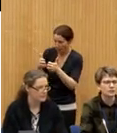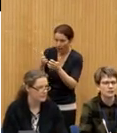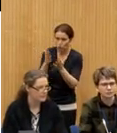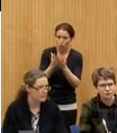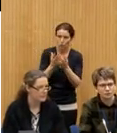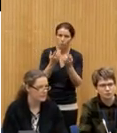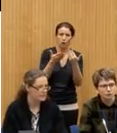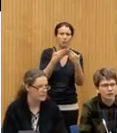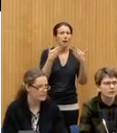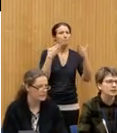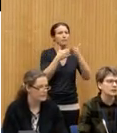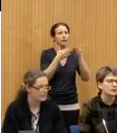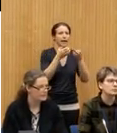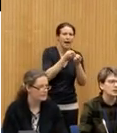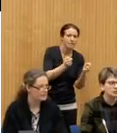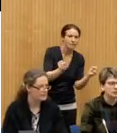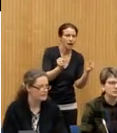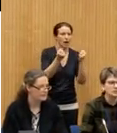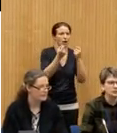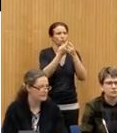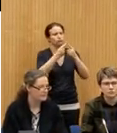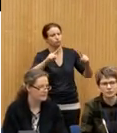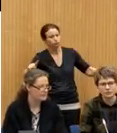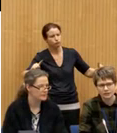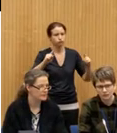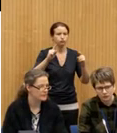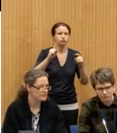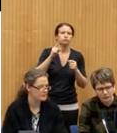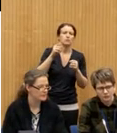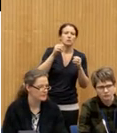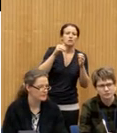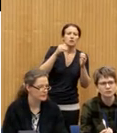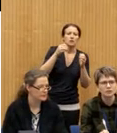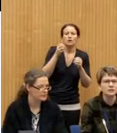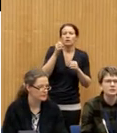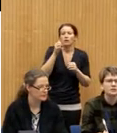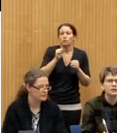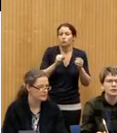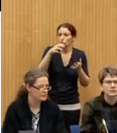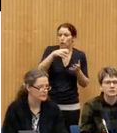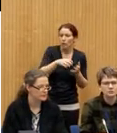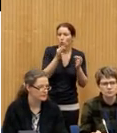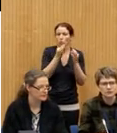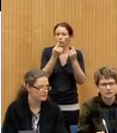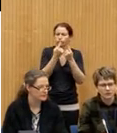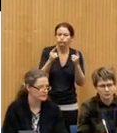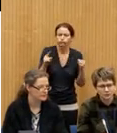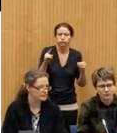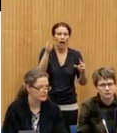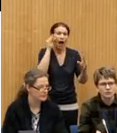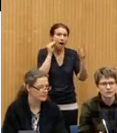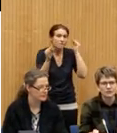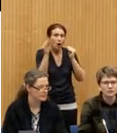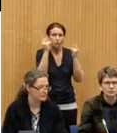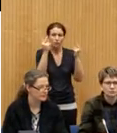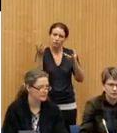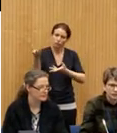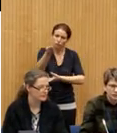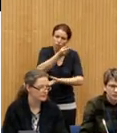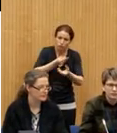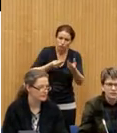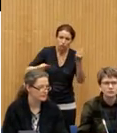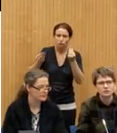das mit der Barrierefreie Südstadt. Dann gibt es auch eine Sitzung zu verständlicher Sprache. Wie soll man am besten miteinander sprechen, so dass sie das